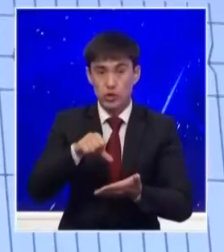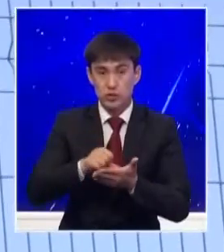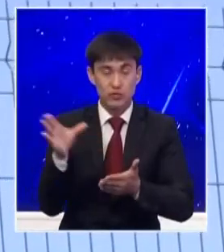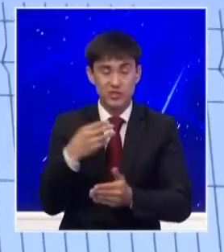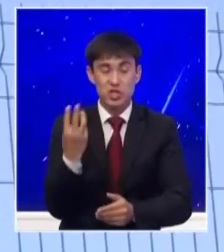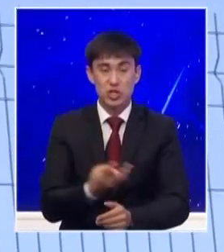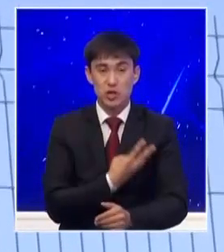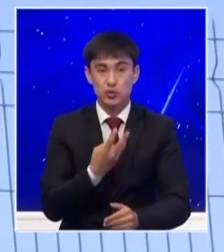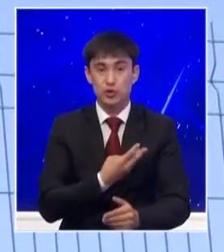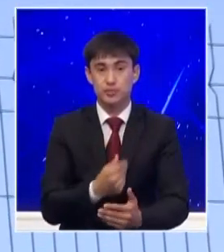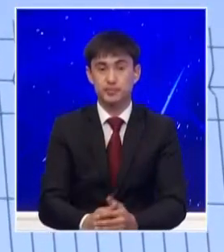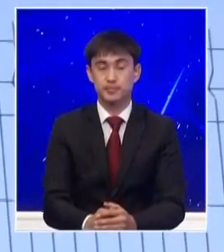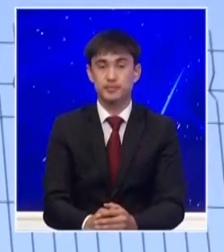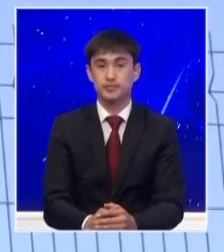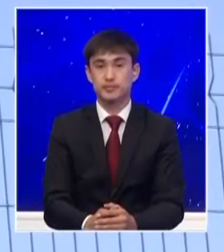все желающие.